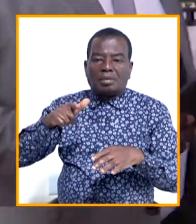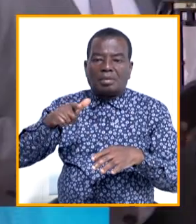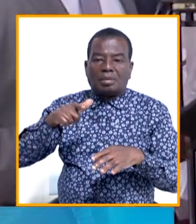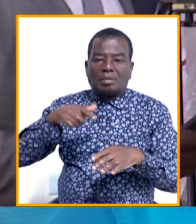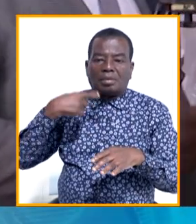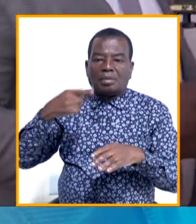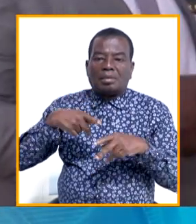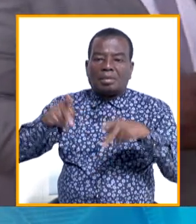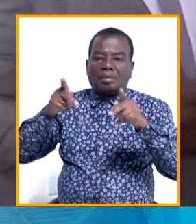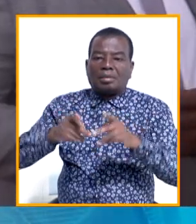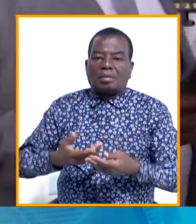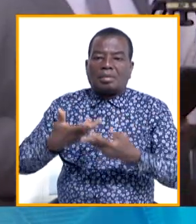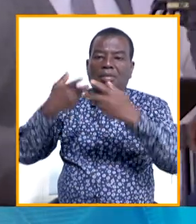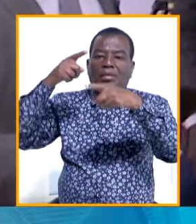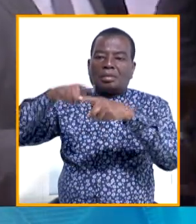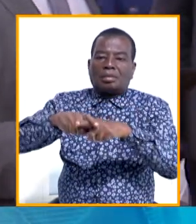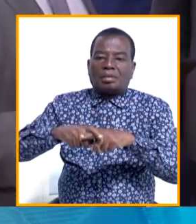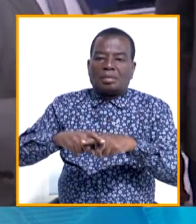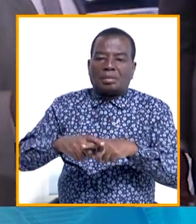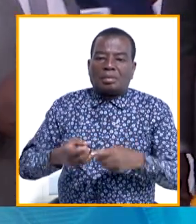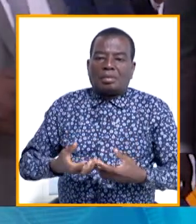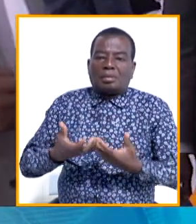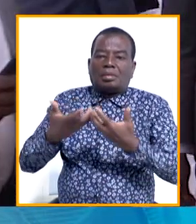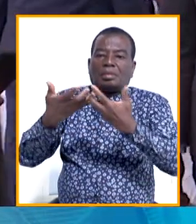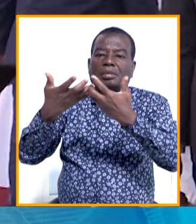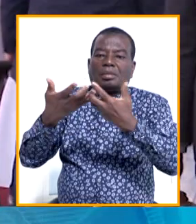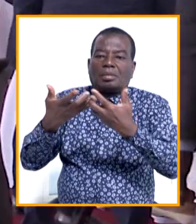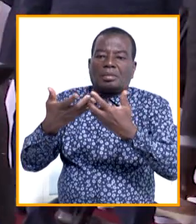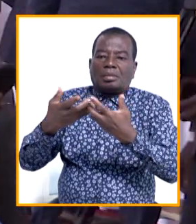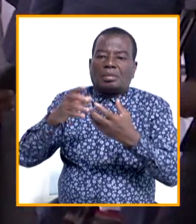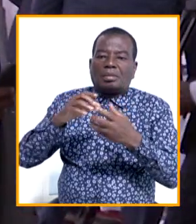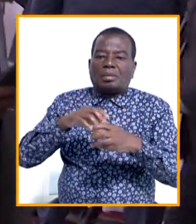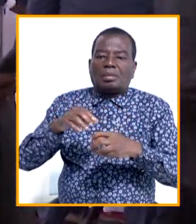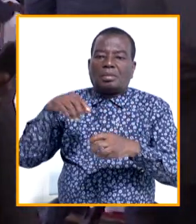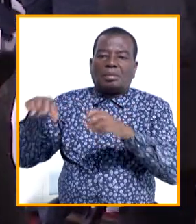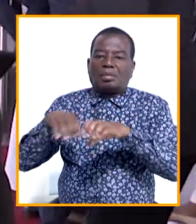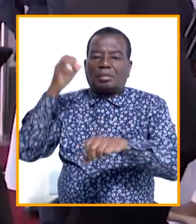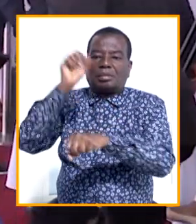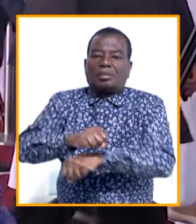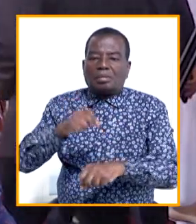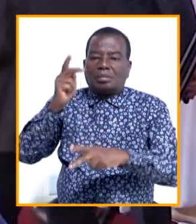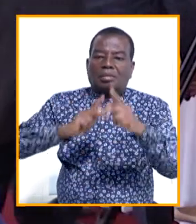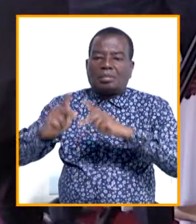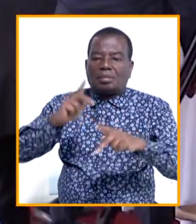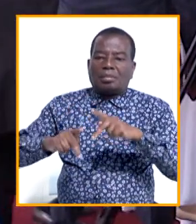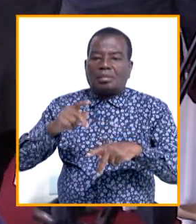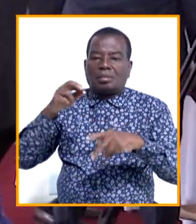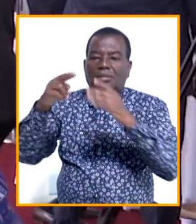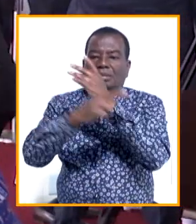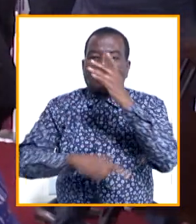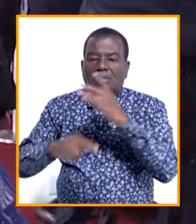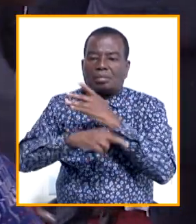les femmes permettent de relever les défis de relever donc les les les challenges de faire gagner les populations de faire gagner les